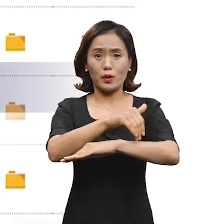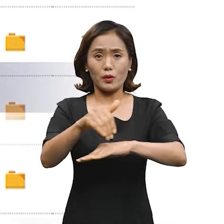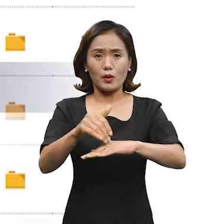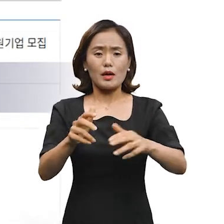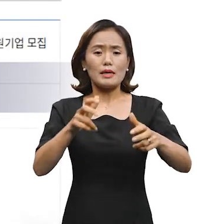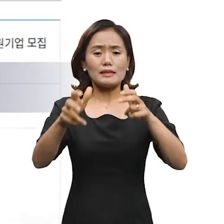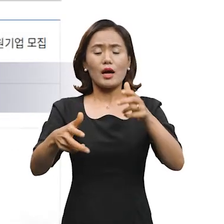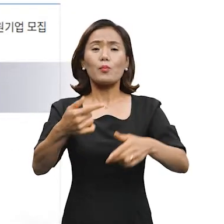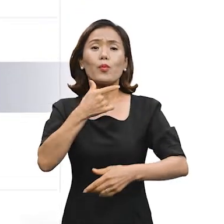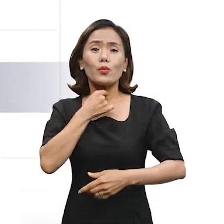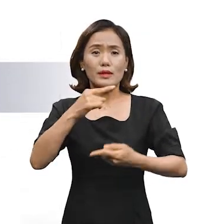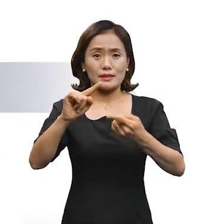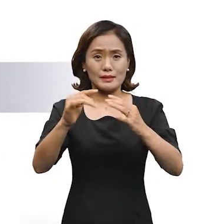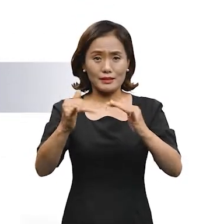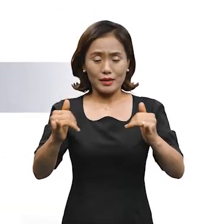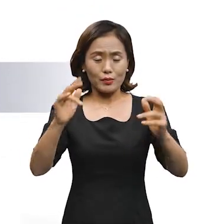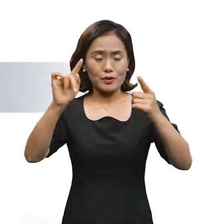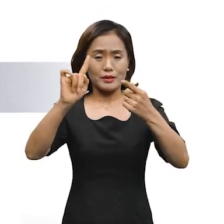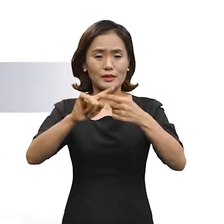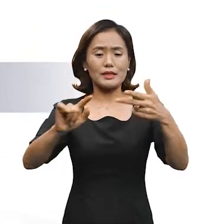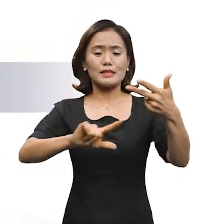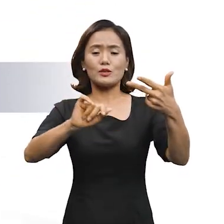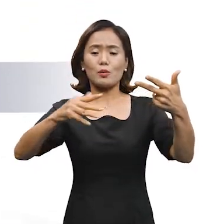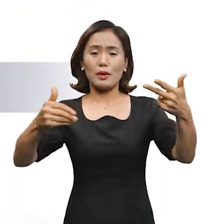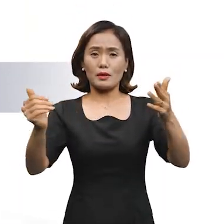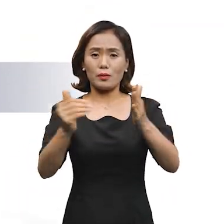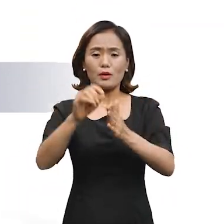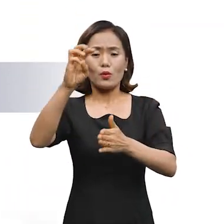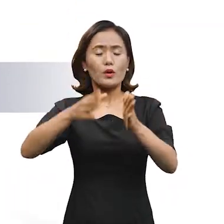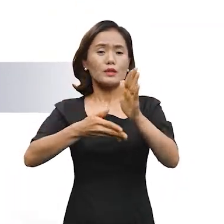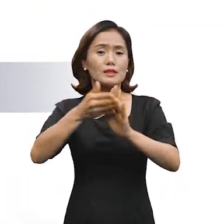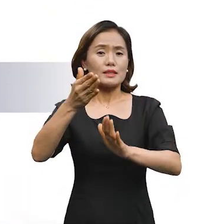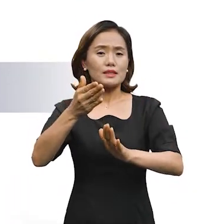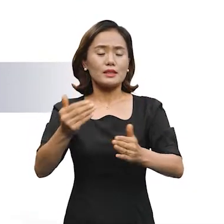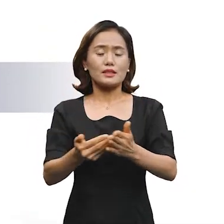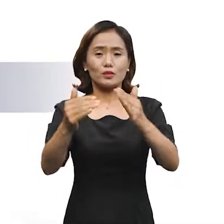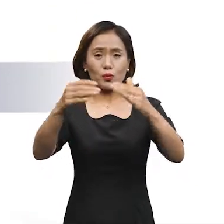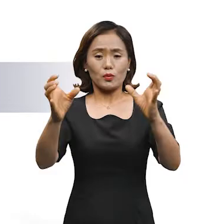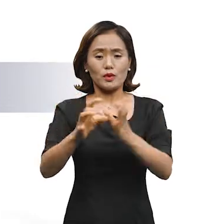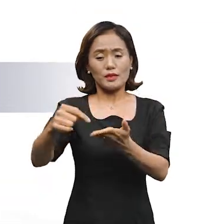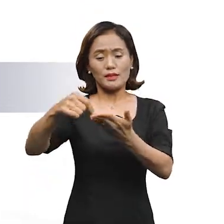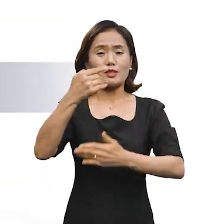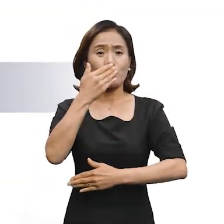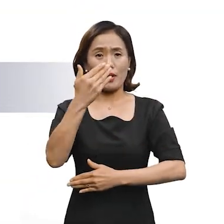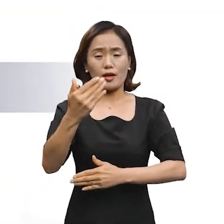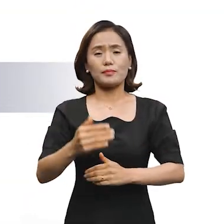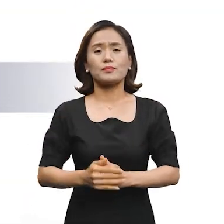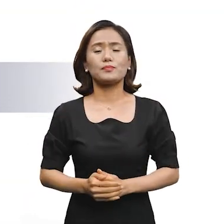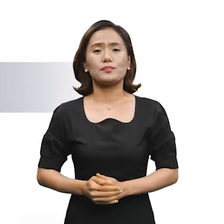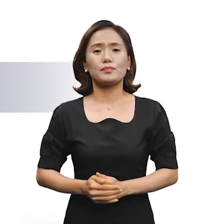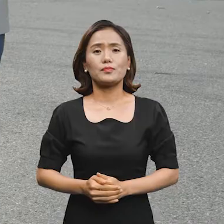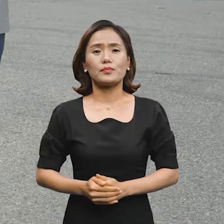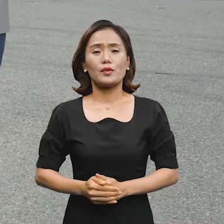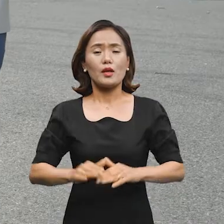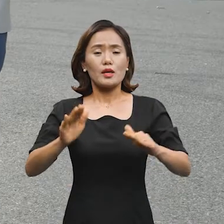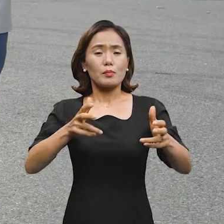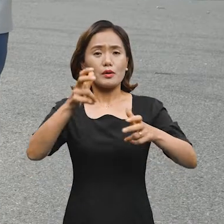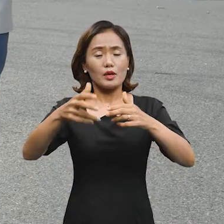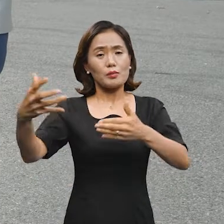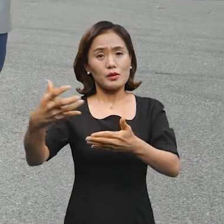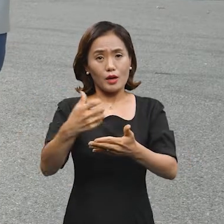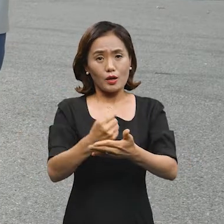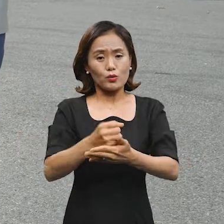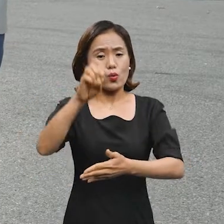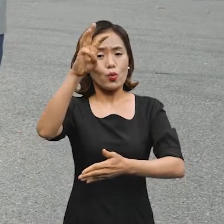방침이며 사업 참여를 희망하는 기업은 7월 8일까지 광주 그린카진흥원을 통해 신청하면 됩니다. 이번